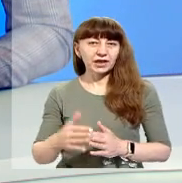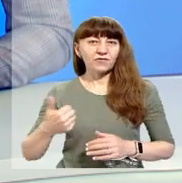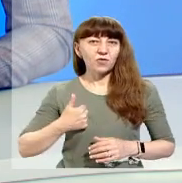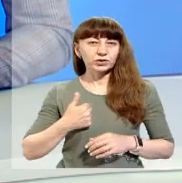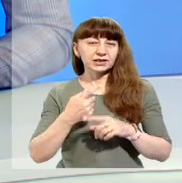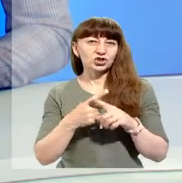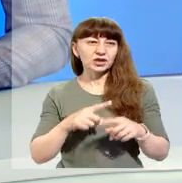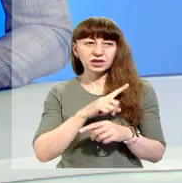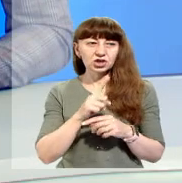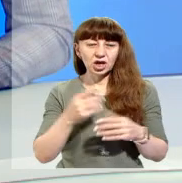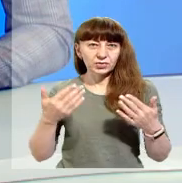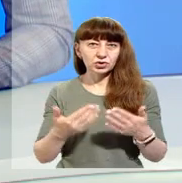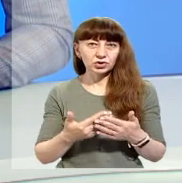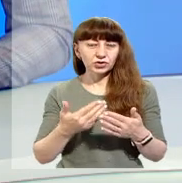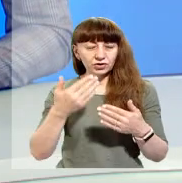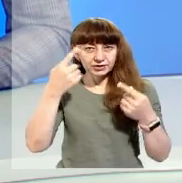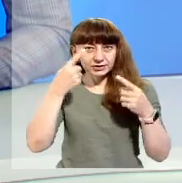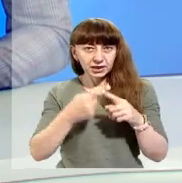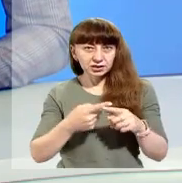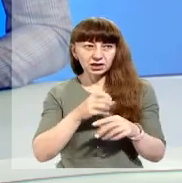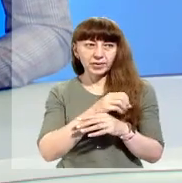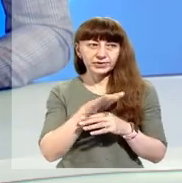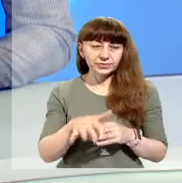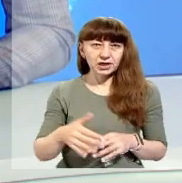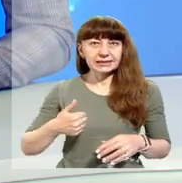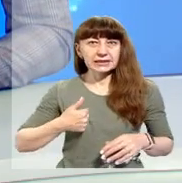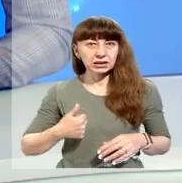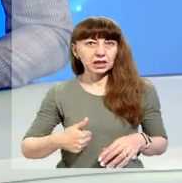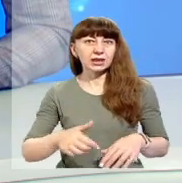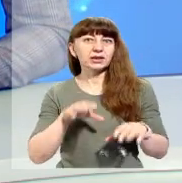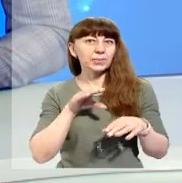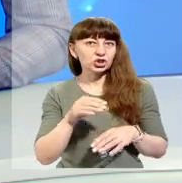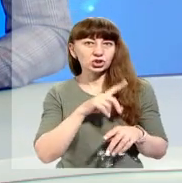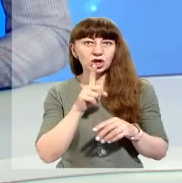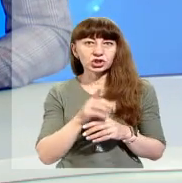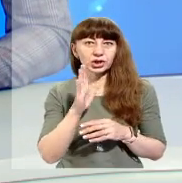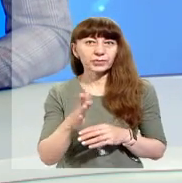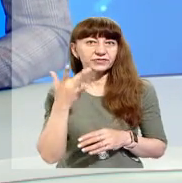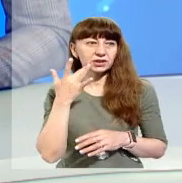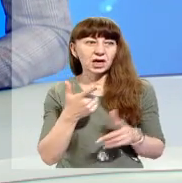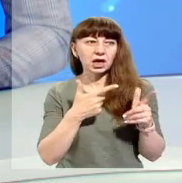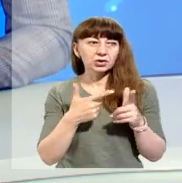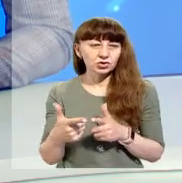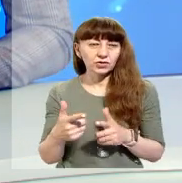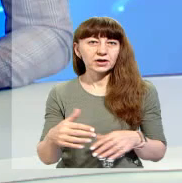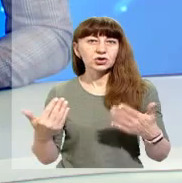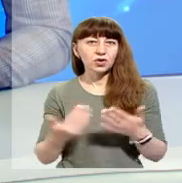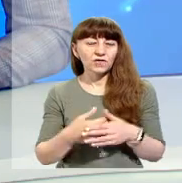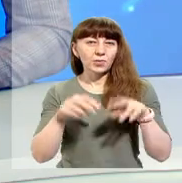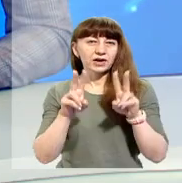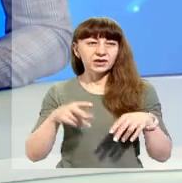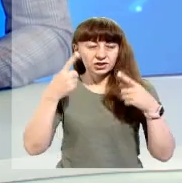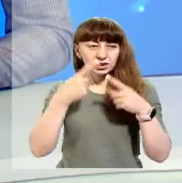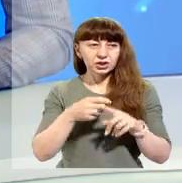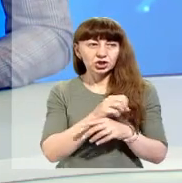да, оларды тасымалдайтын көлікте сақадай сай болуы тиіс. Осы ретте Ұлттық Ұлан 6697 әскери бөлімнің техникалық